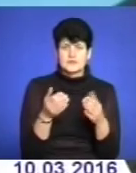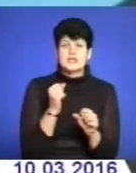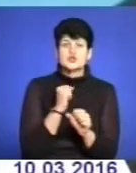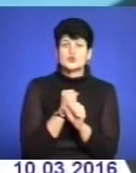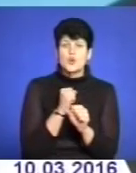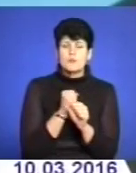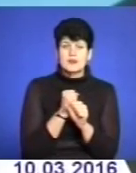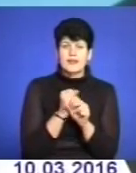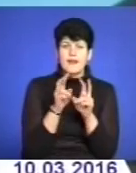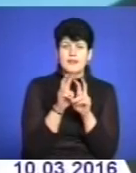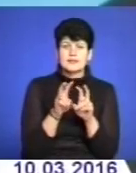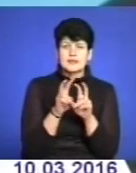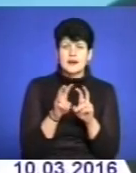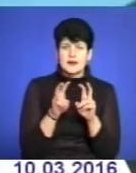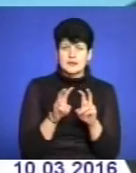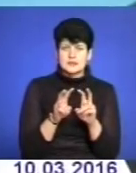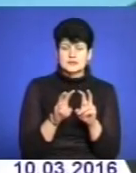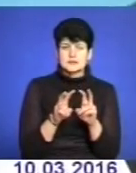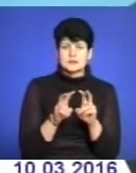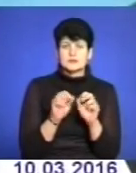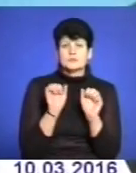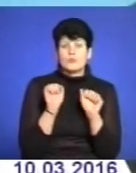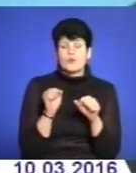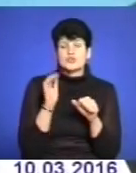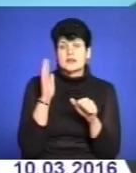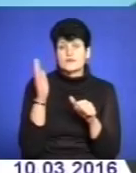зробити аналіз потенційних можливостей,